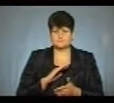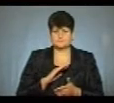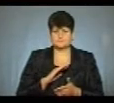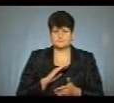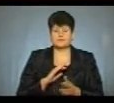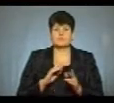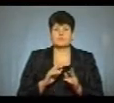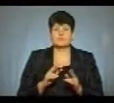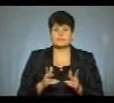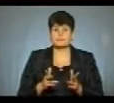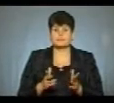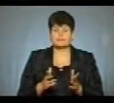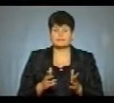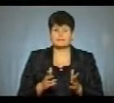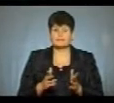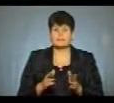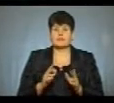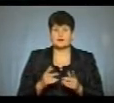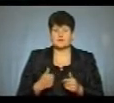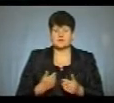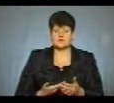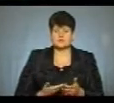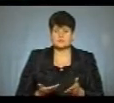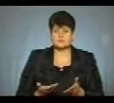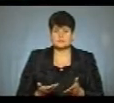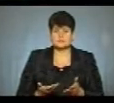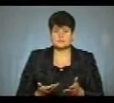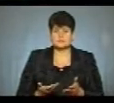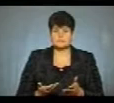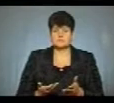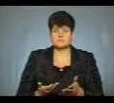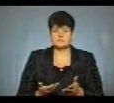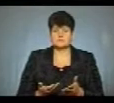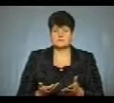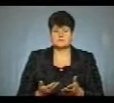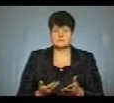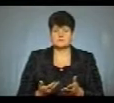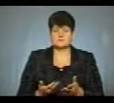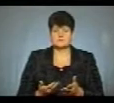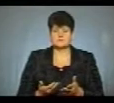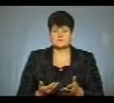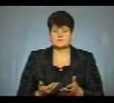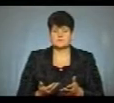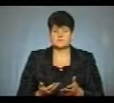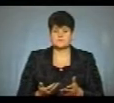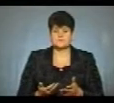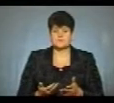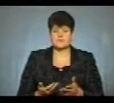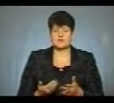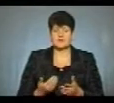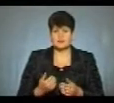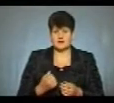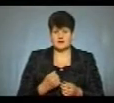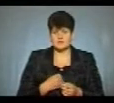От як? Як мені жити? Як пенсіонер, жінка, пенсіонер? Я, на